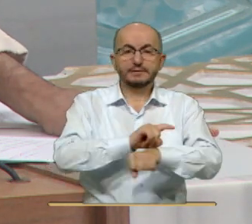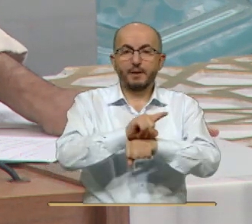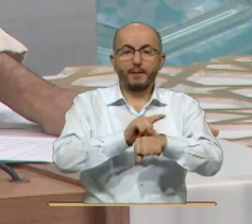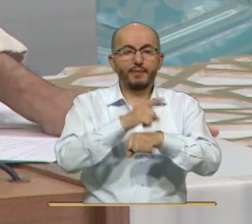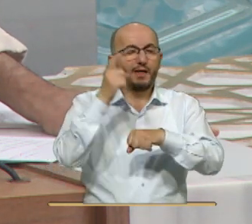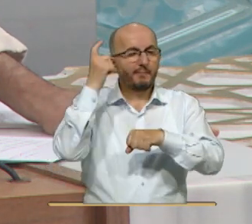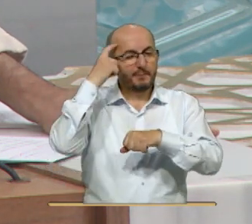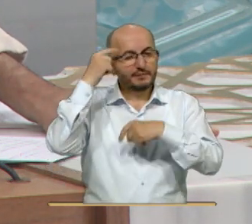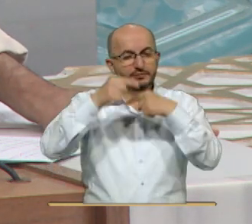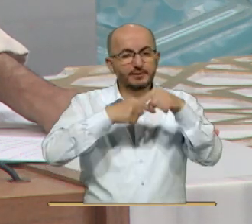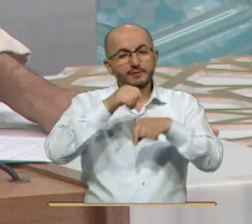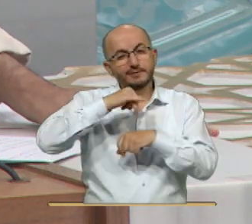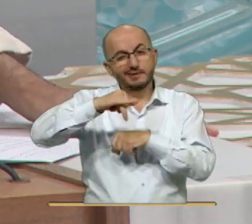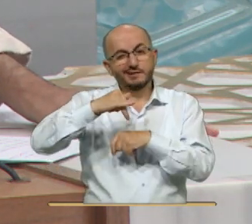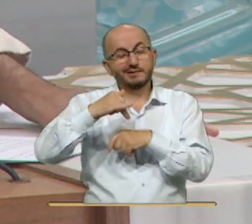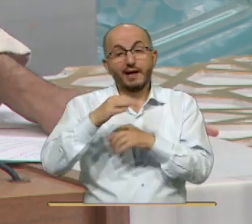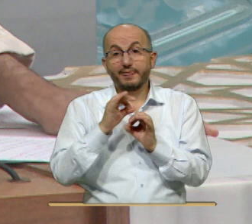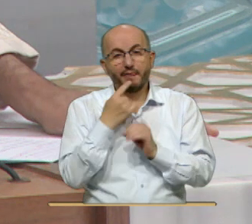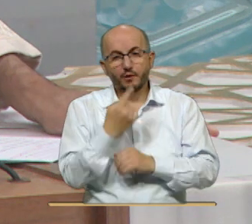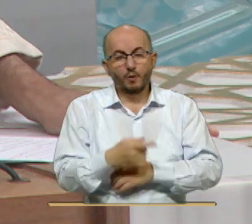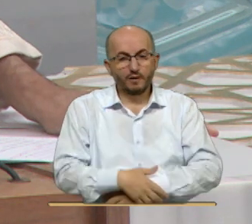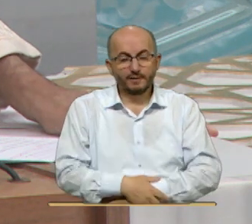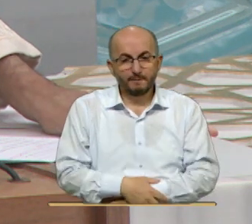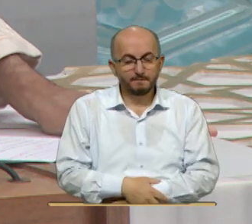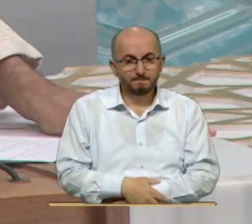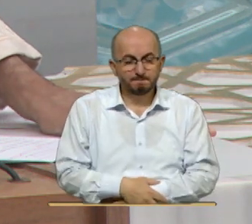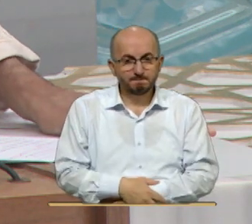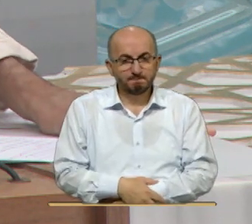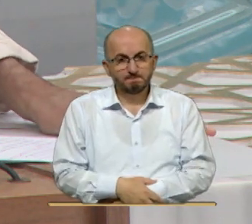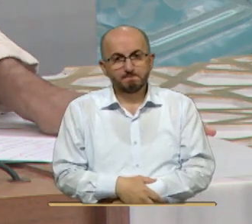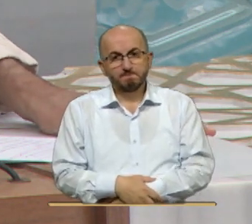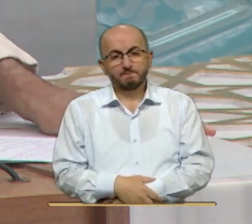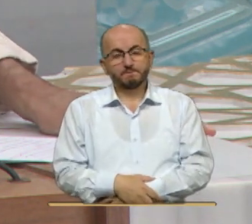bilgi çağı yanında bir de ne diyorlar? Efendim,